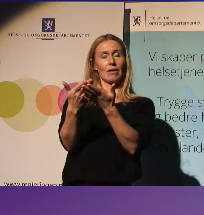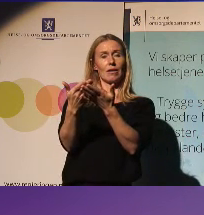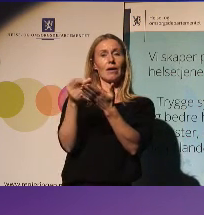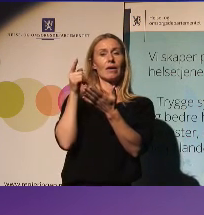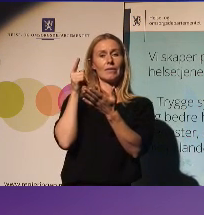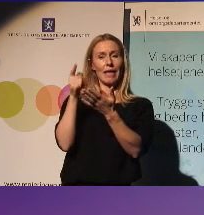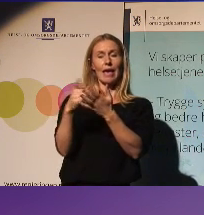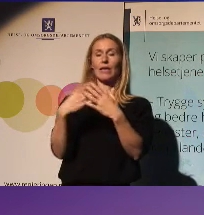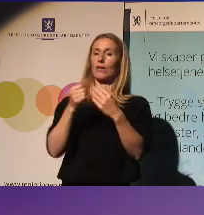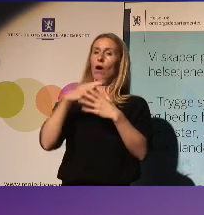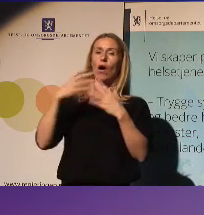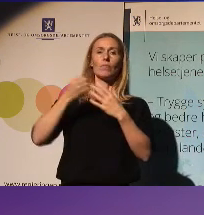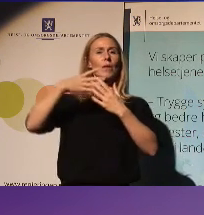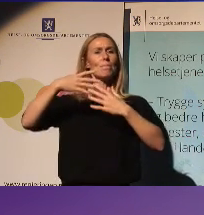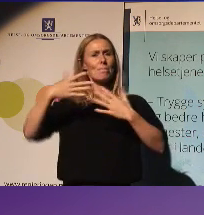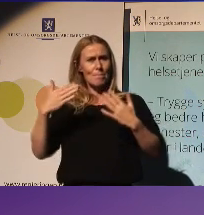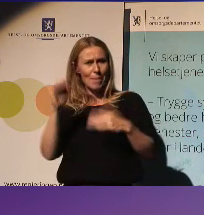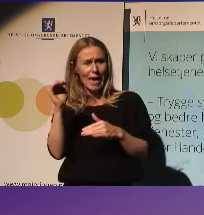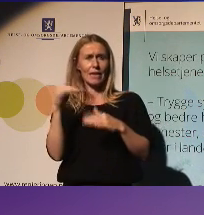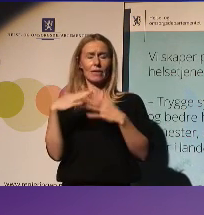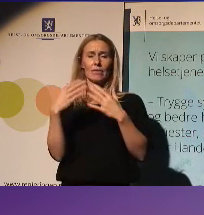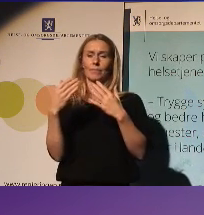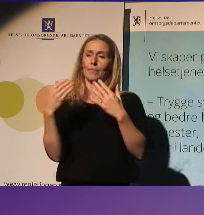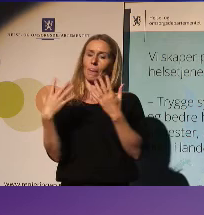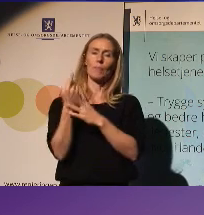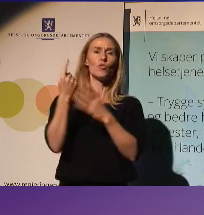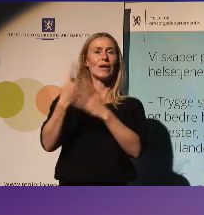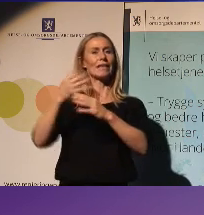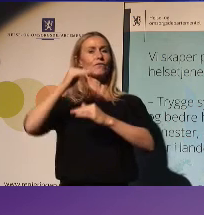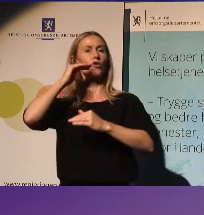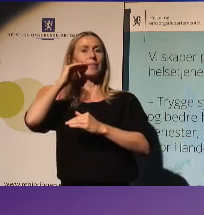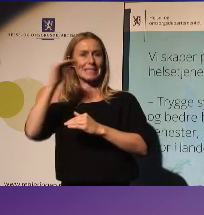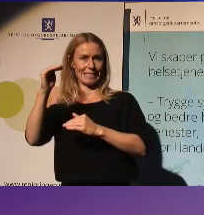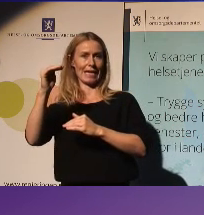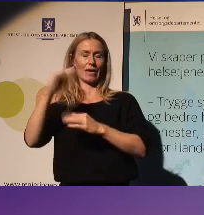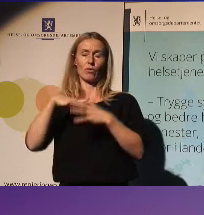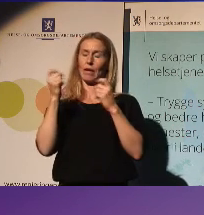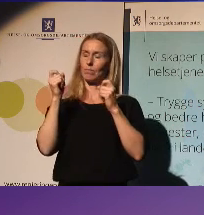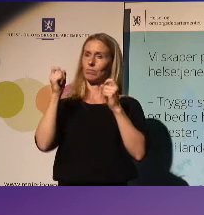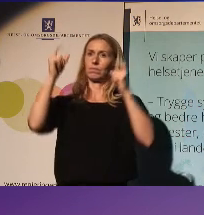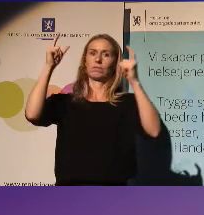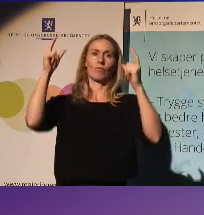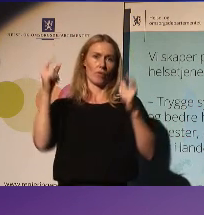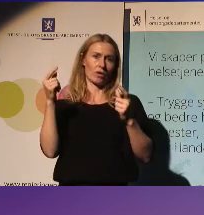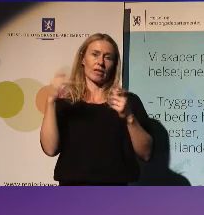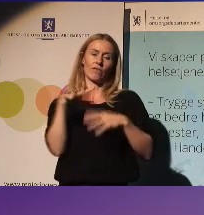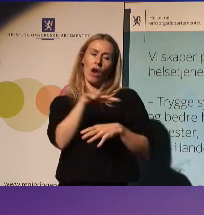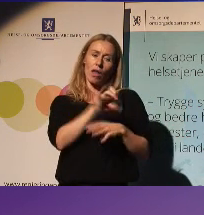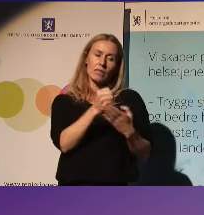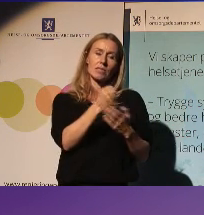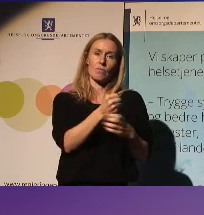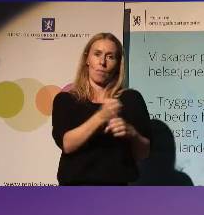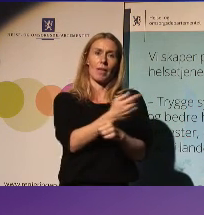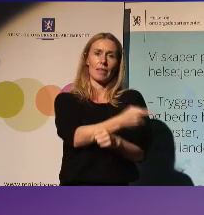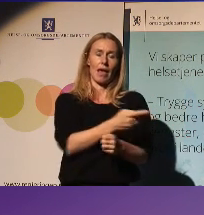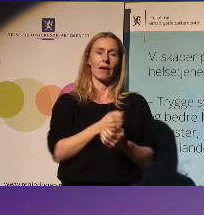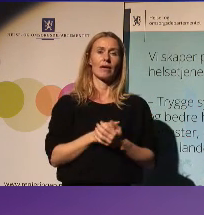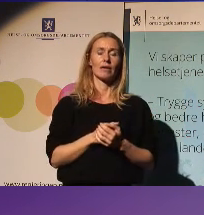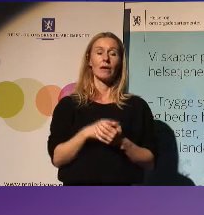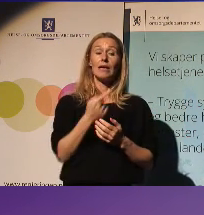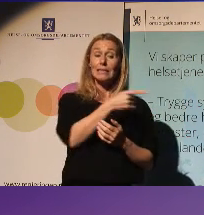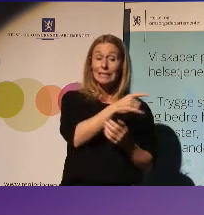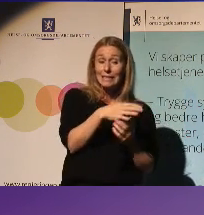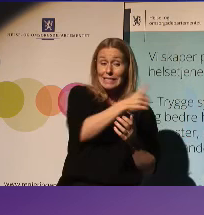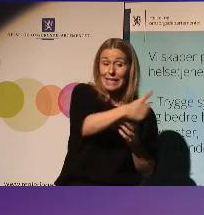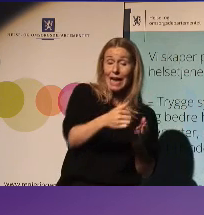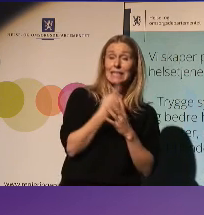beboernes muligheter for mestringsopplevelser. Og det ble en oppvåkning for disse ansatte. De sier selv